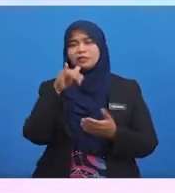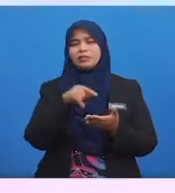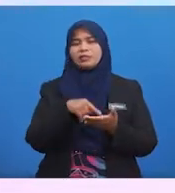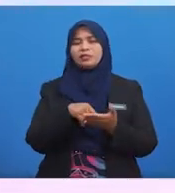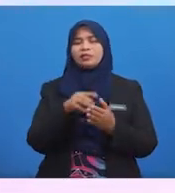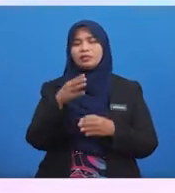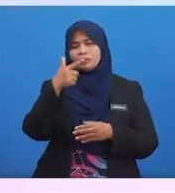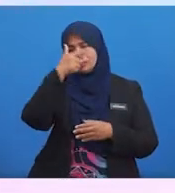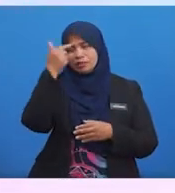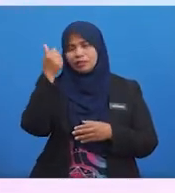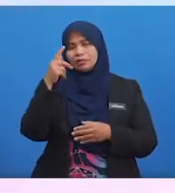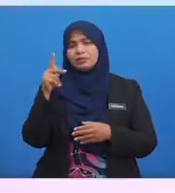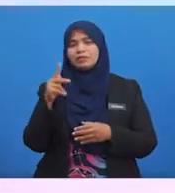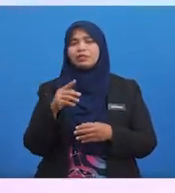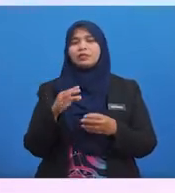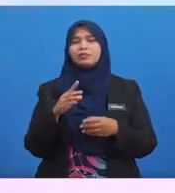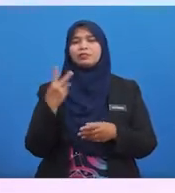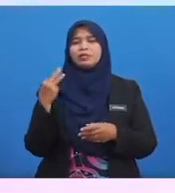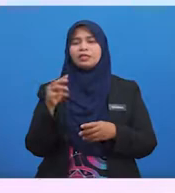Dato dan neneknya